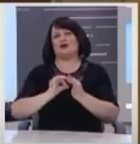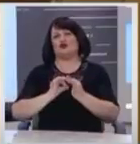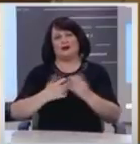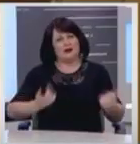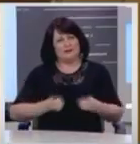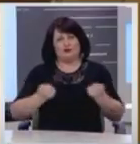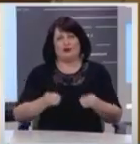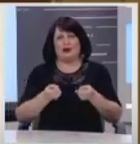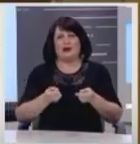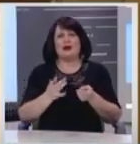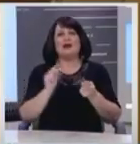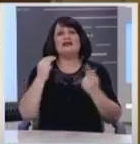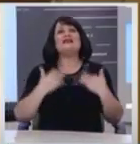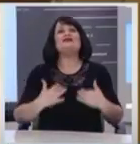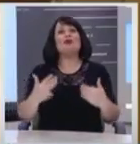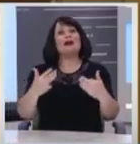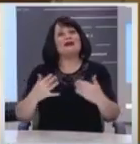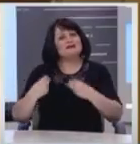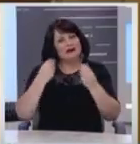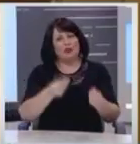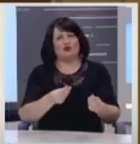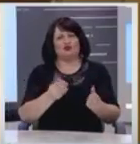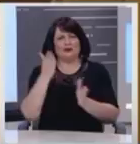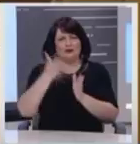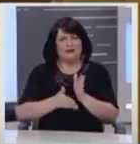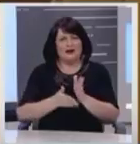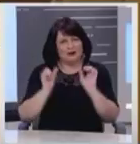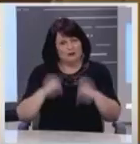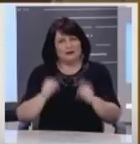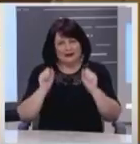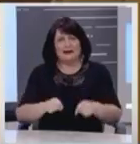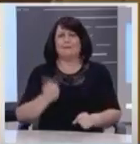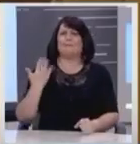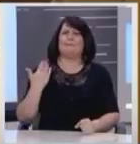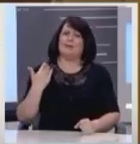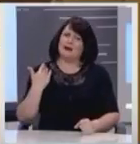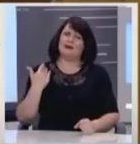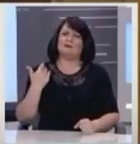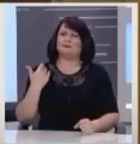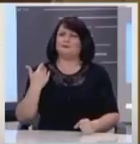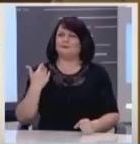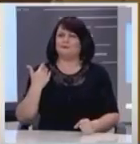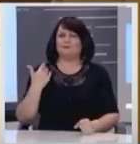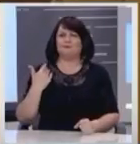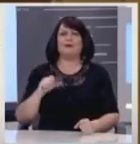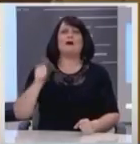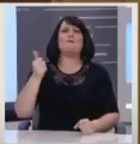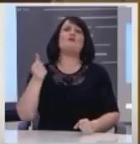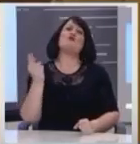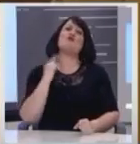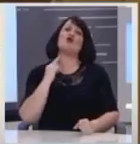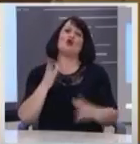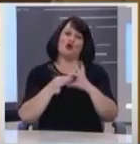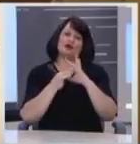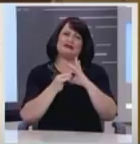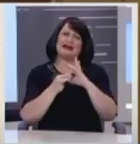πράξη του Ελληνικού Κοινοβουλίου, όπως άλλωστε ενέκριναν πριν από λίγο καιρό και τα πρωτόκολλα συνεργασίας